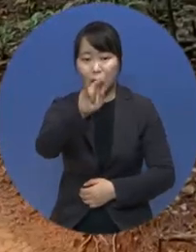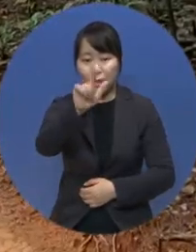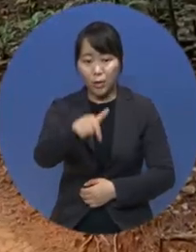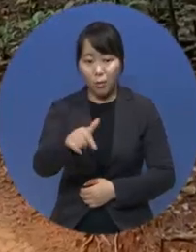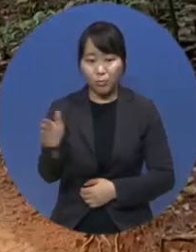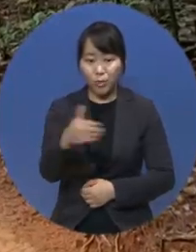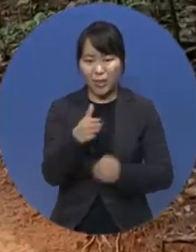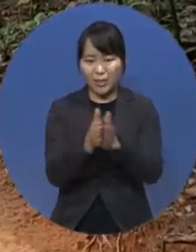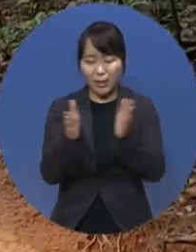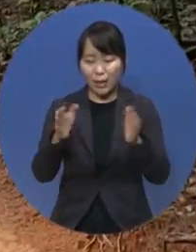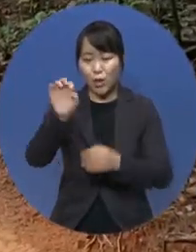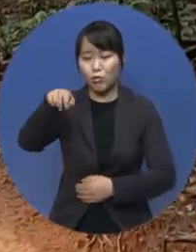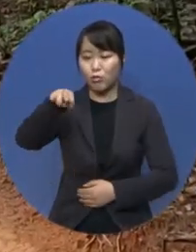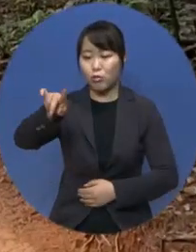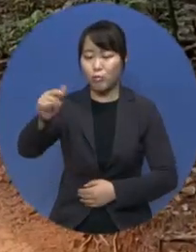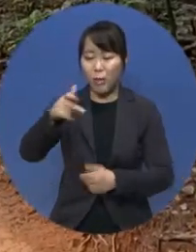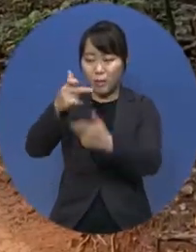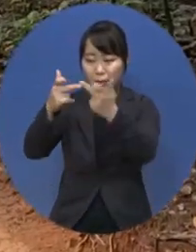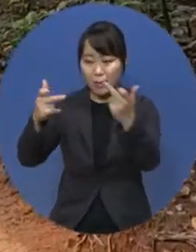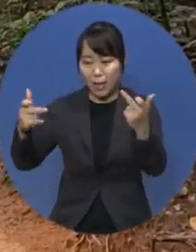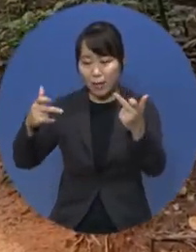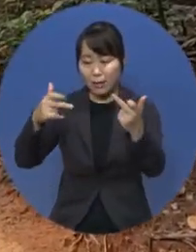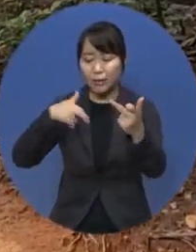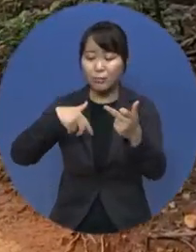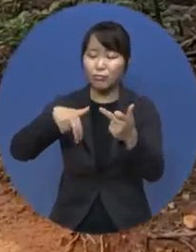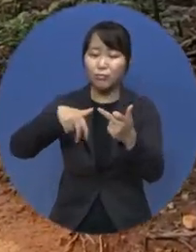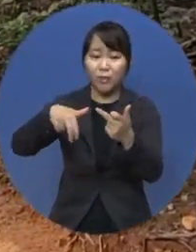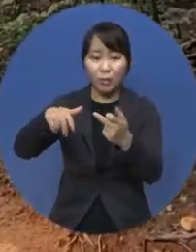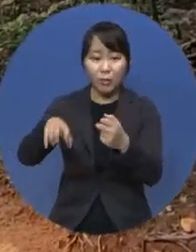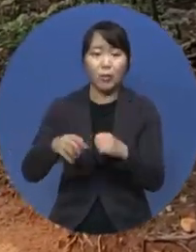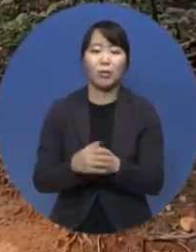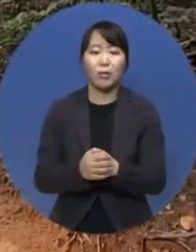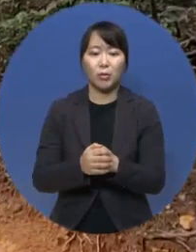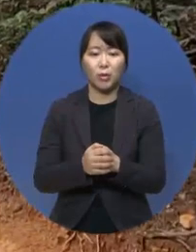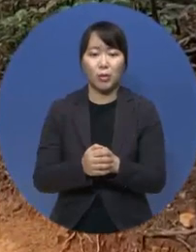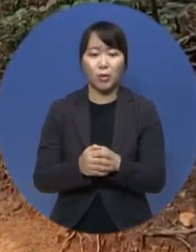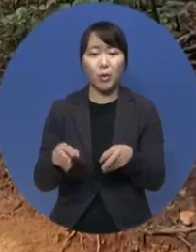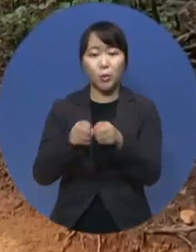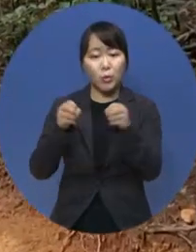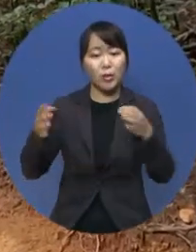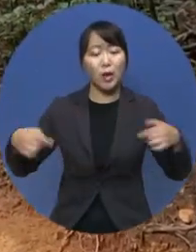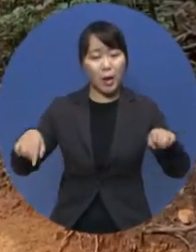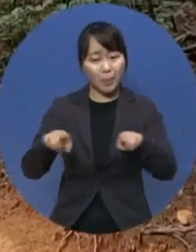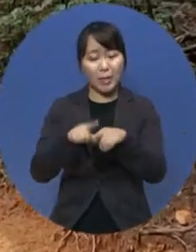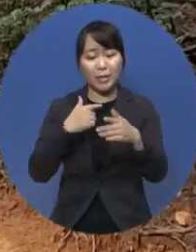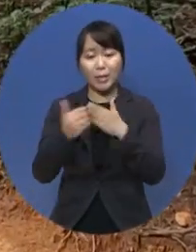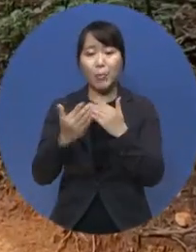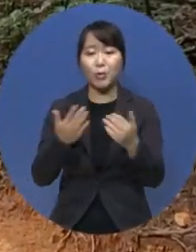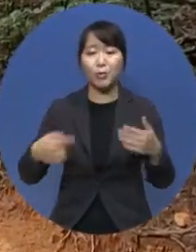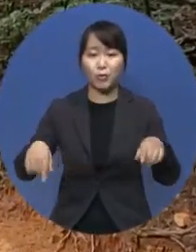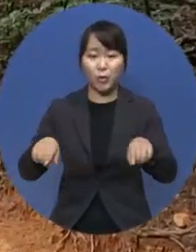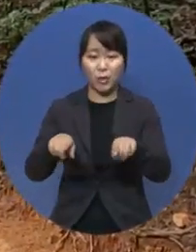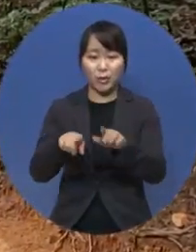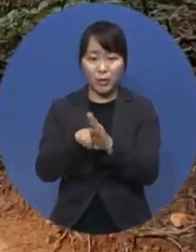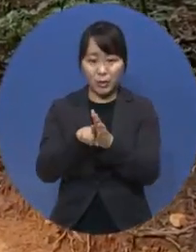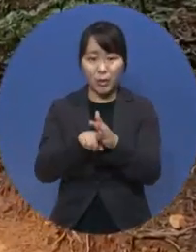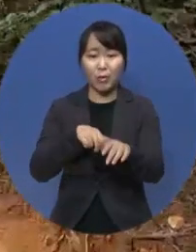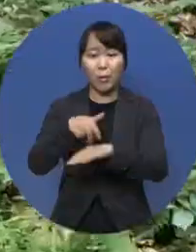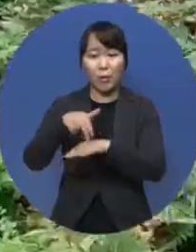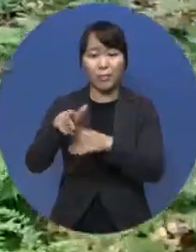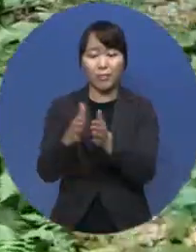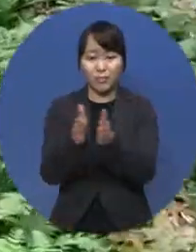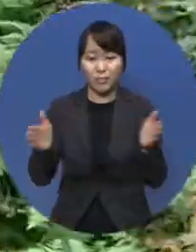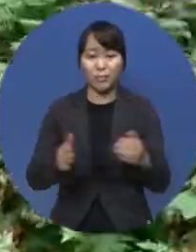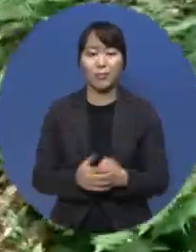산책로입니다 기자는 동창들과 2g 를 체험하게 해서 피를 걷기를 시작하겠습니다